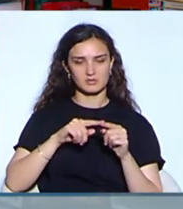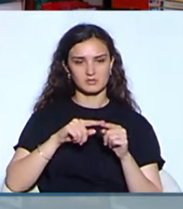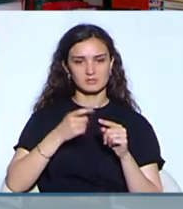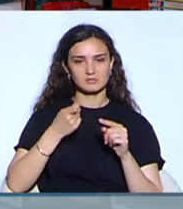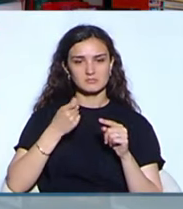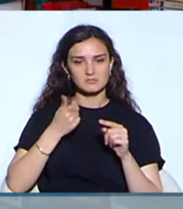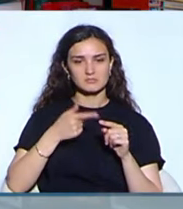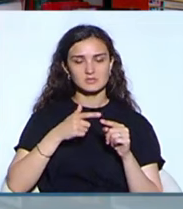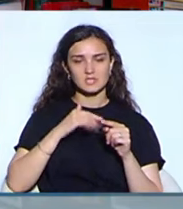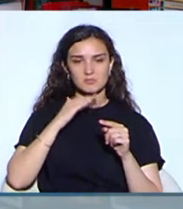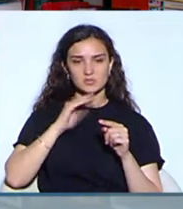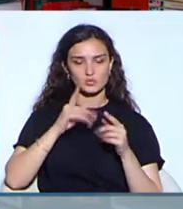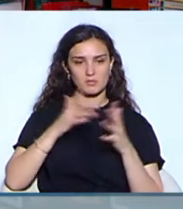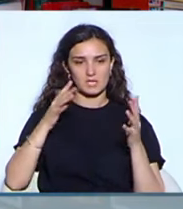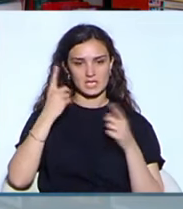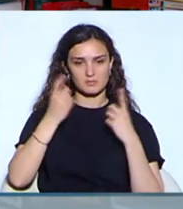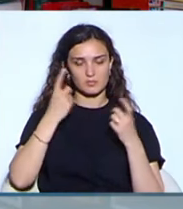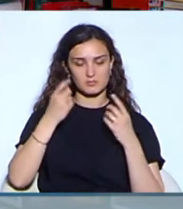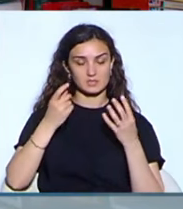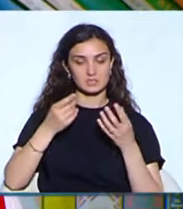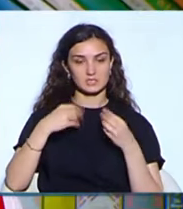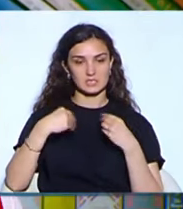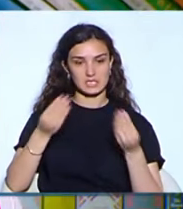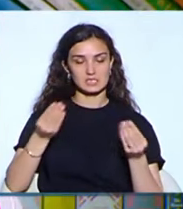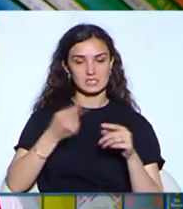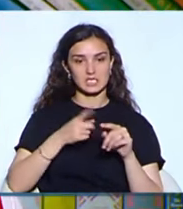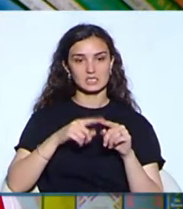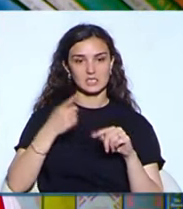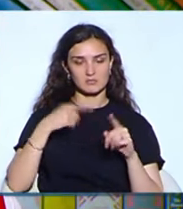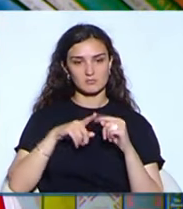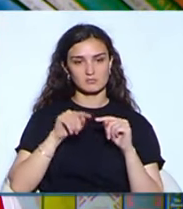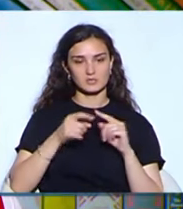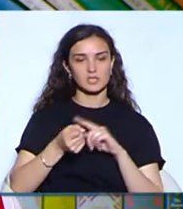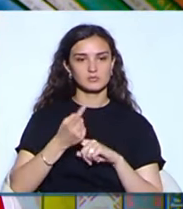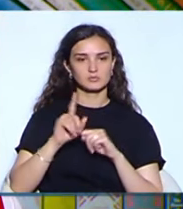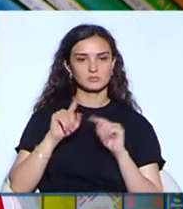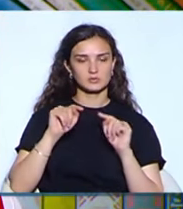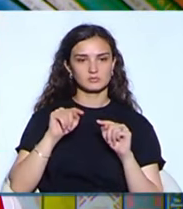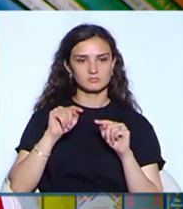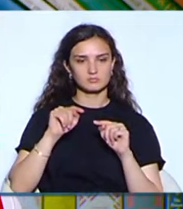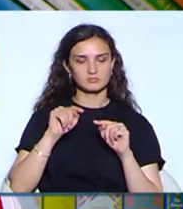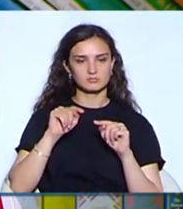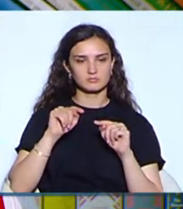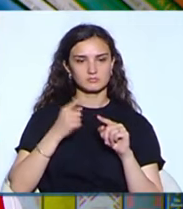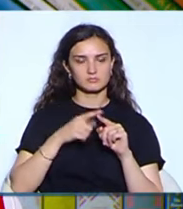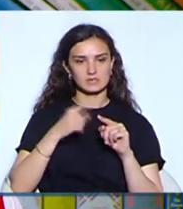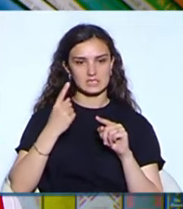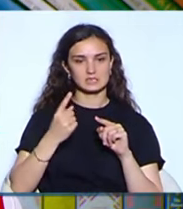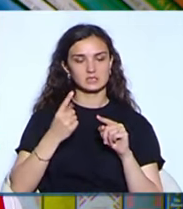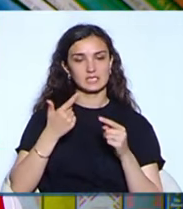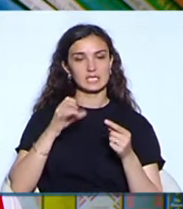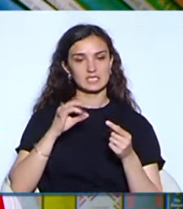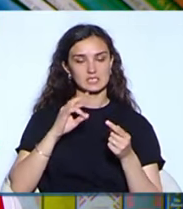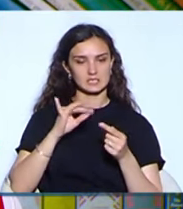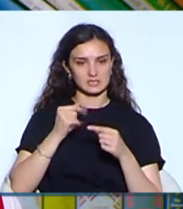საკმარისი იმისათვის, რომ აი ამ ხელა ინფორმაცია გაეცა, ხო? აქედან გამომდინარე აღმოჩნდა, რომ ერთია